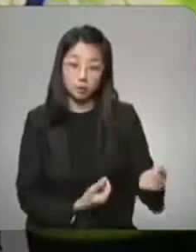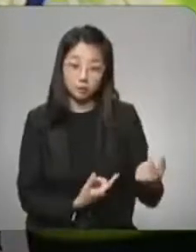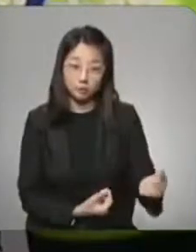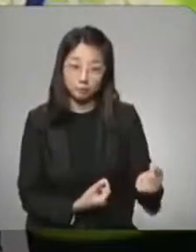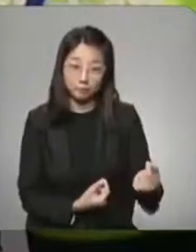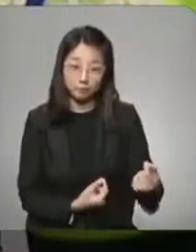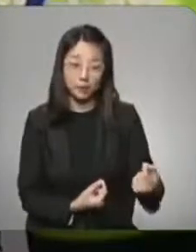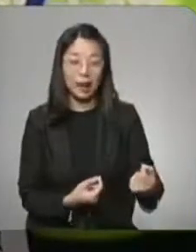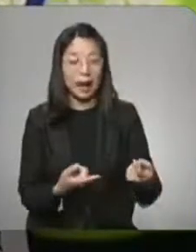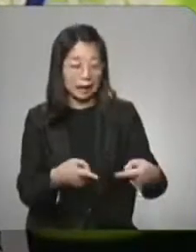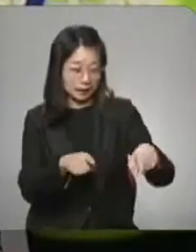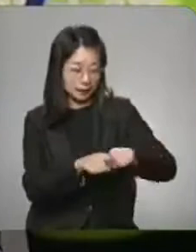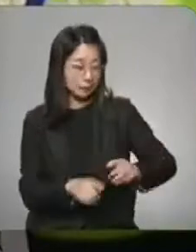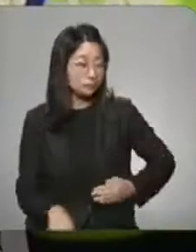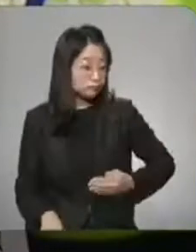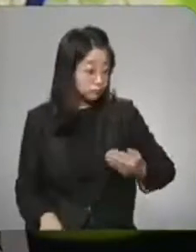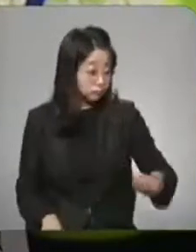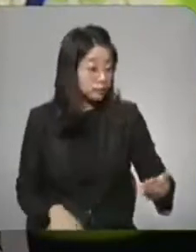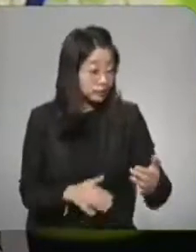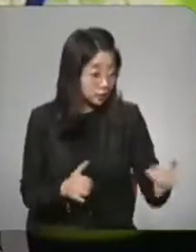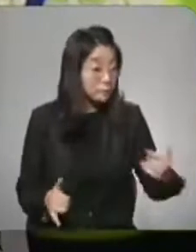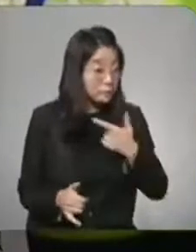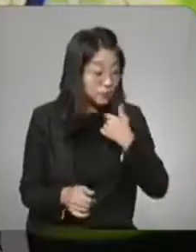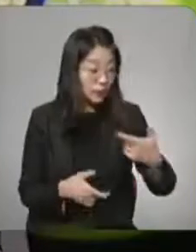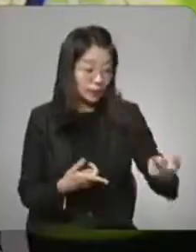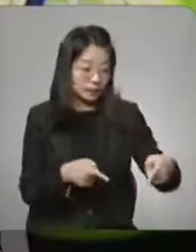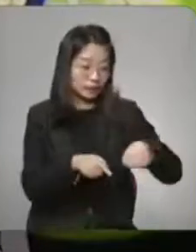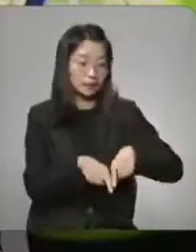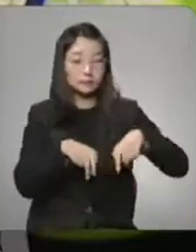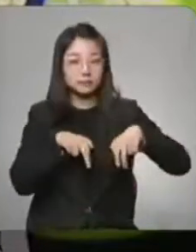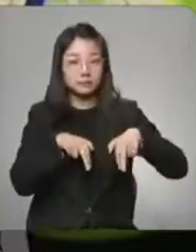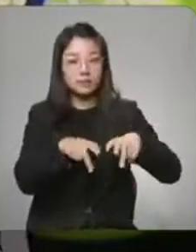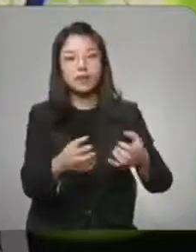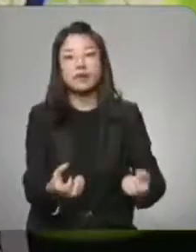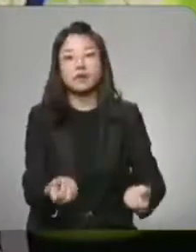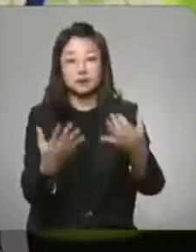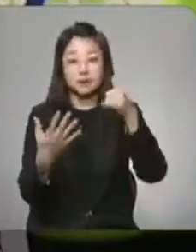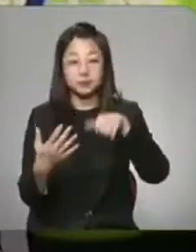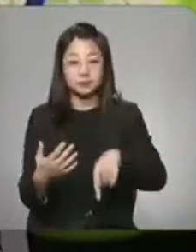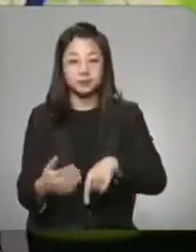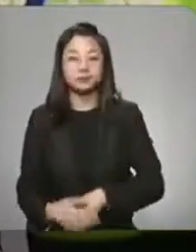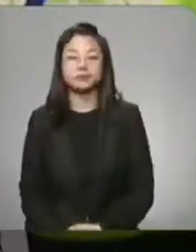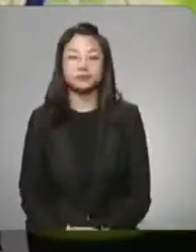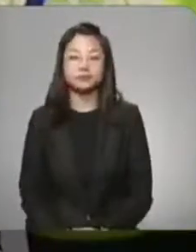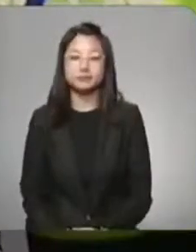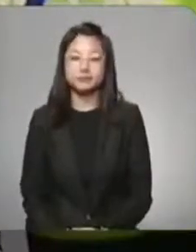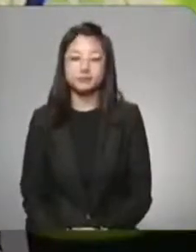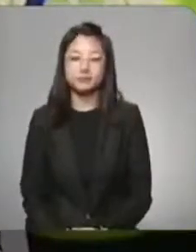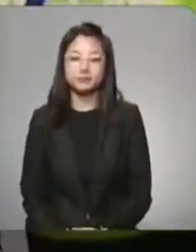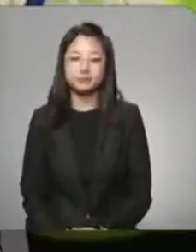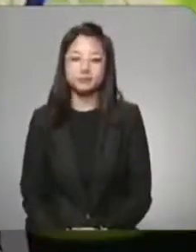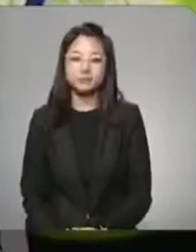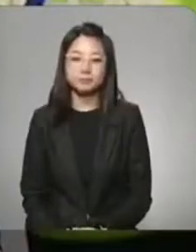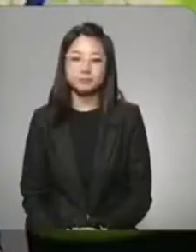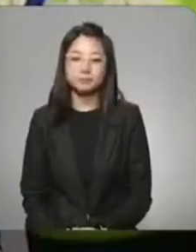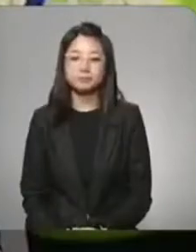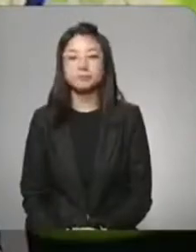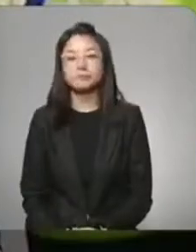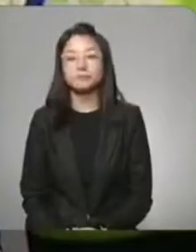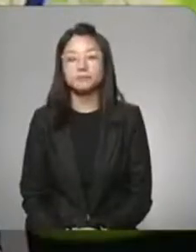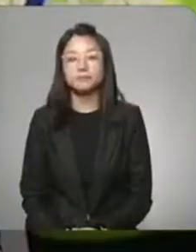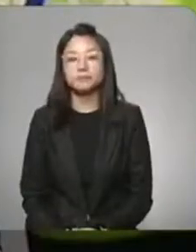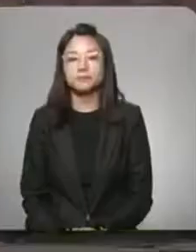함께 행진하며 장기기증에 대한 편견을 해소하는 자리가 마련됐습니다 노지영 기자가 현장을 다녀왔습니다